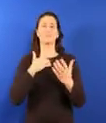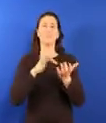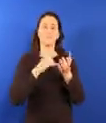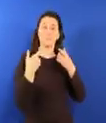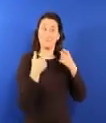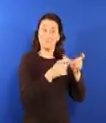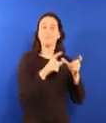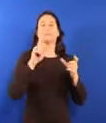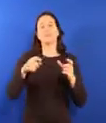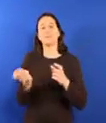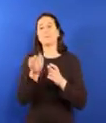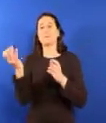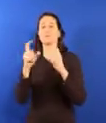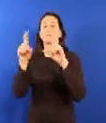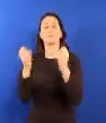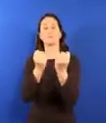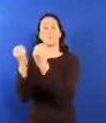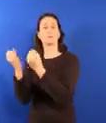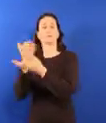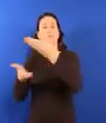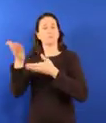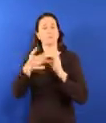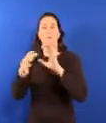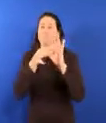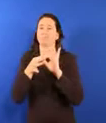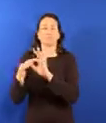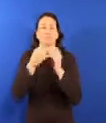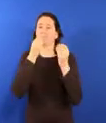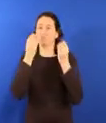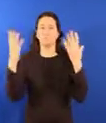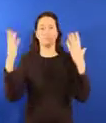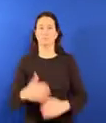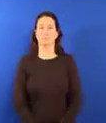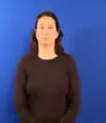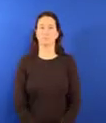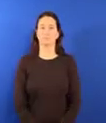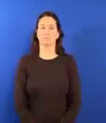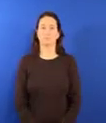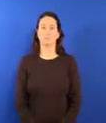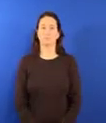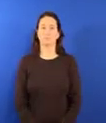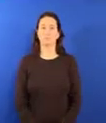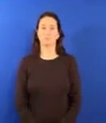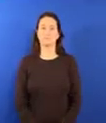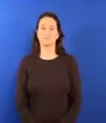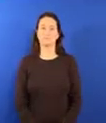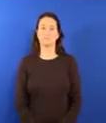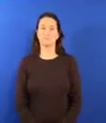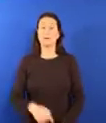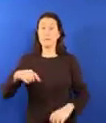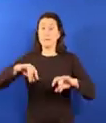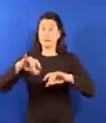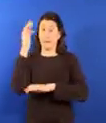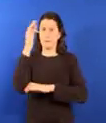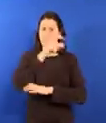saileko profesionalen taldeak zergen arloan eskumenak dituzten gainerako erakunde eta administrazioekin egin duen